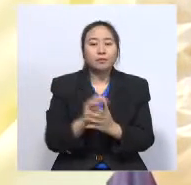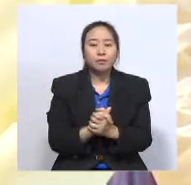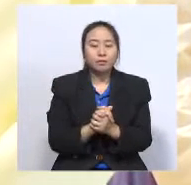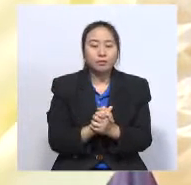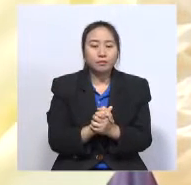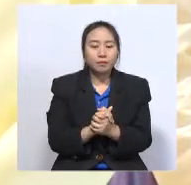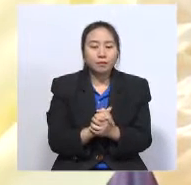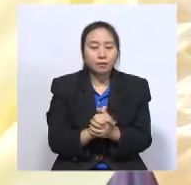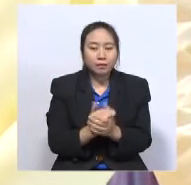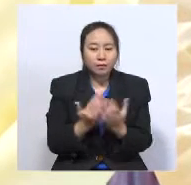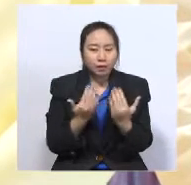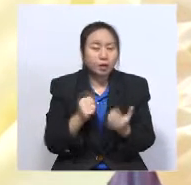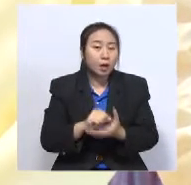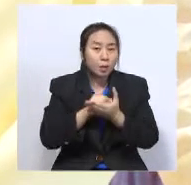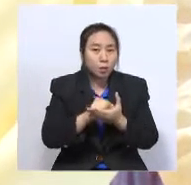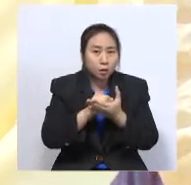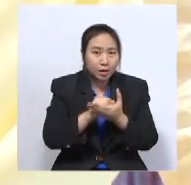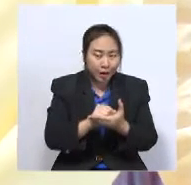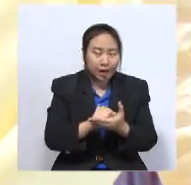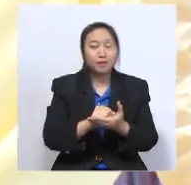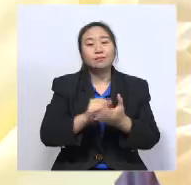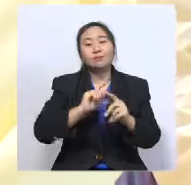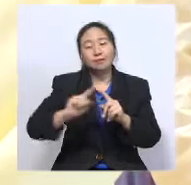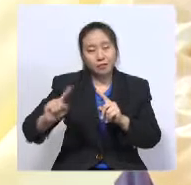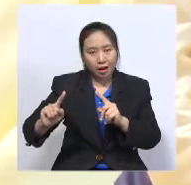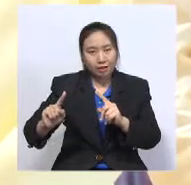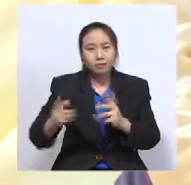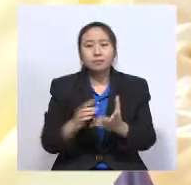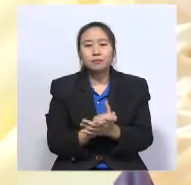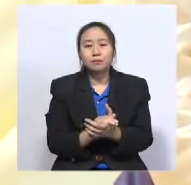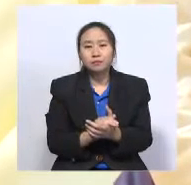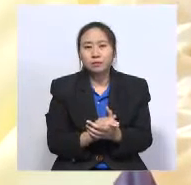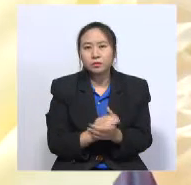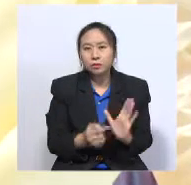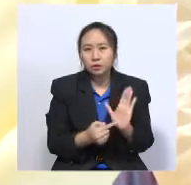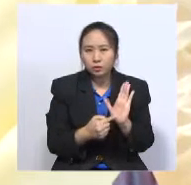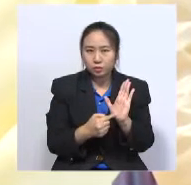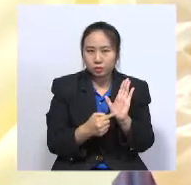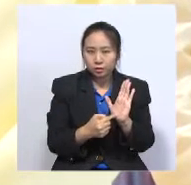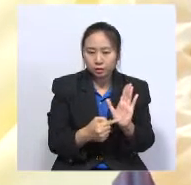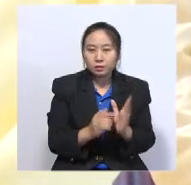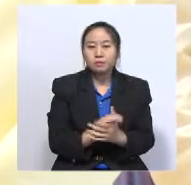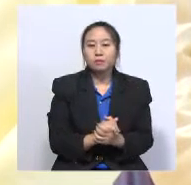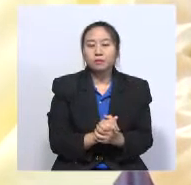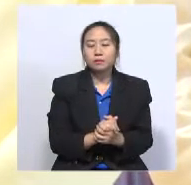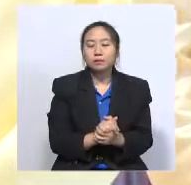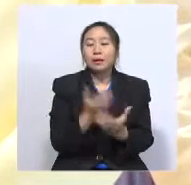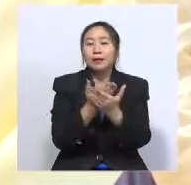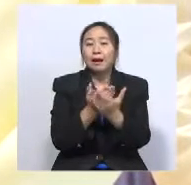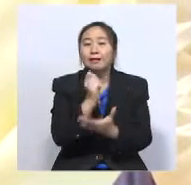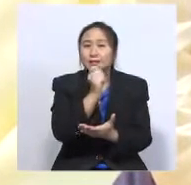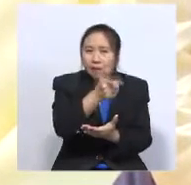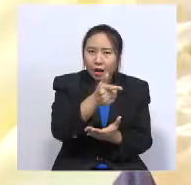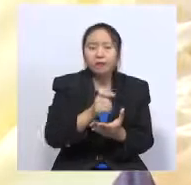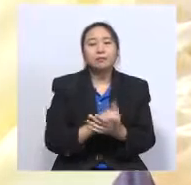คโนโลยีด้านนี้ในเรื่องของการให้บริการรัฐสวัสดิการนะตั้งแต่การจ่ายเงินนะ